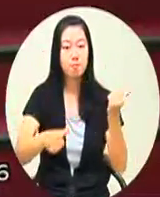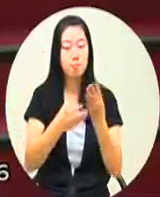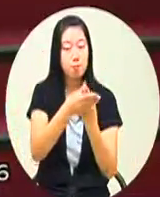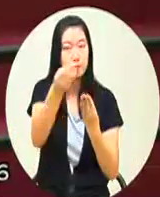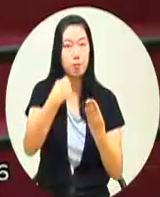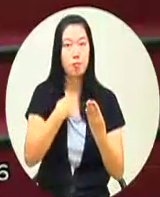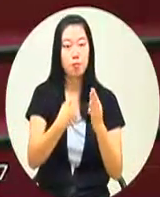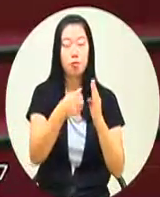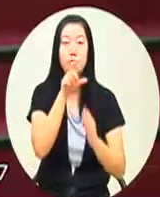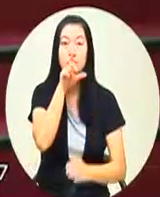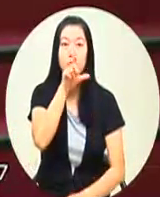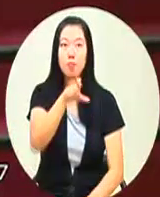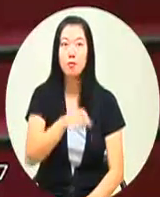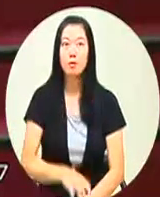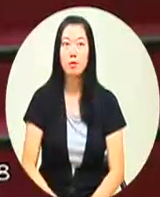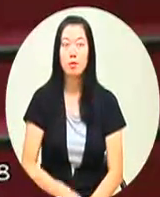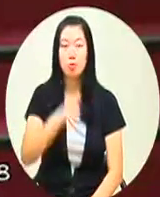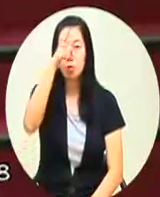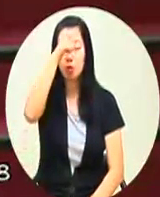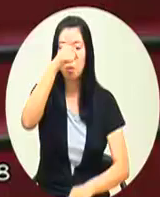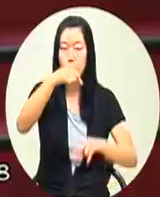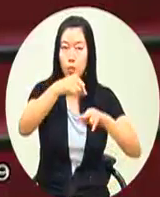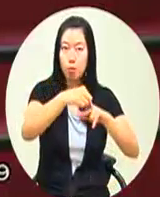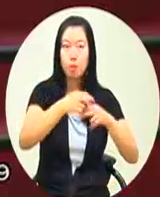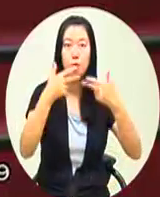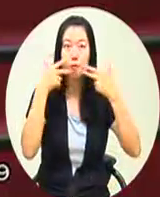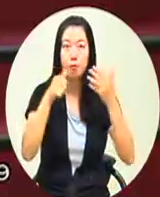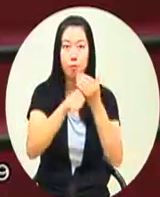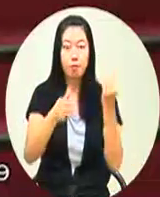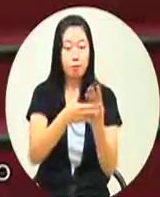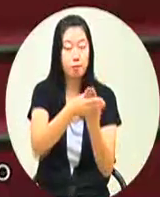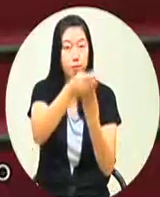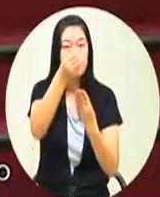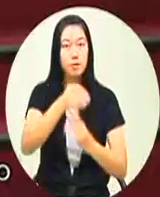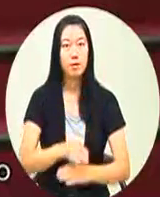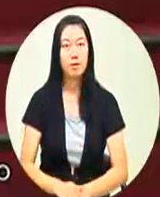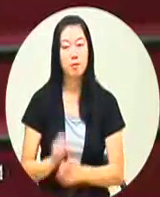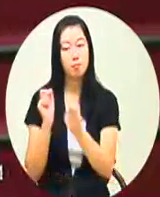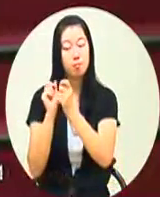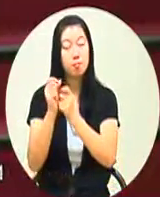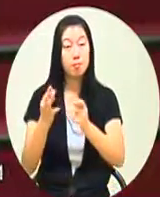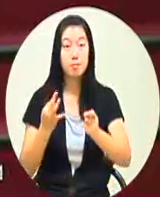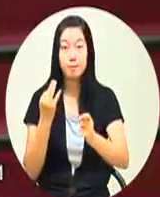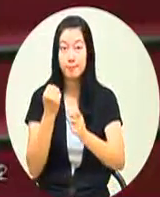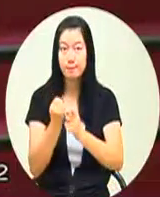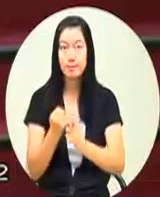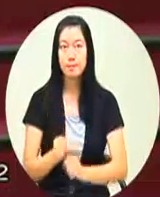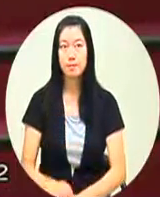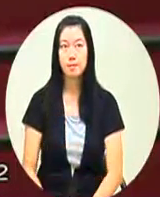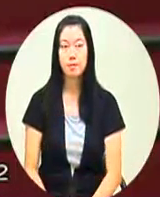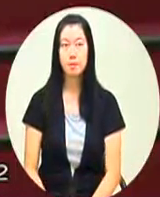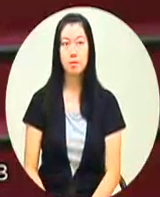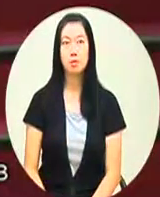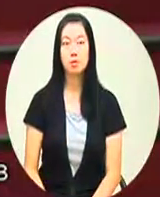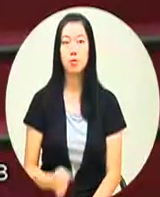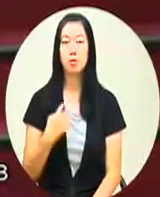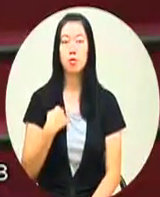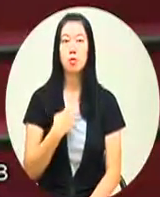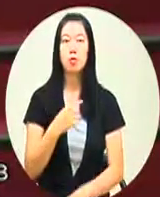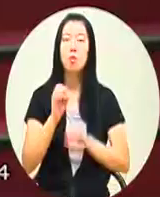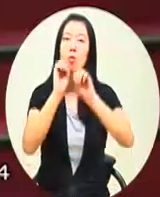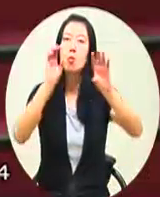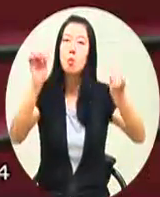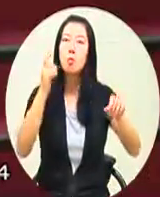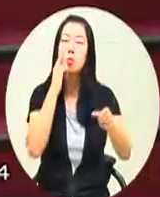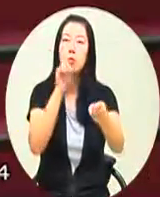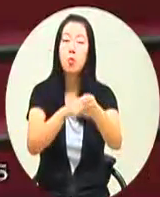做黄金野生茶。那么这几年当中，我们行销的重点几